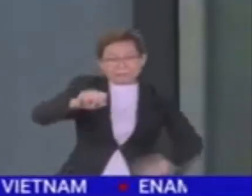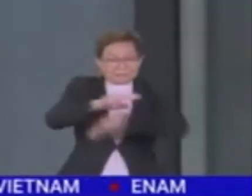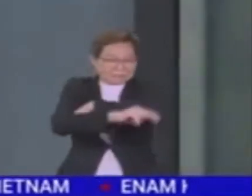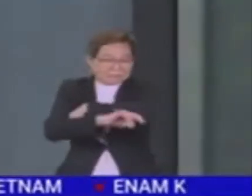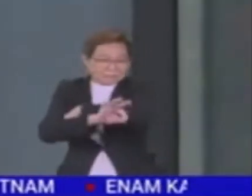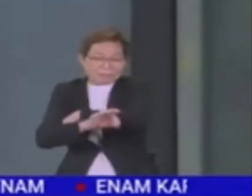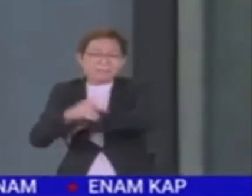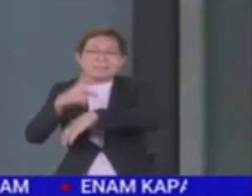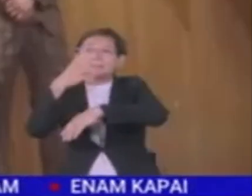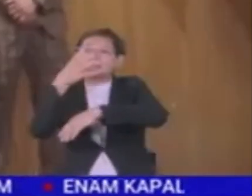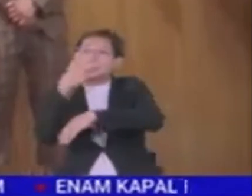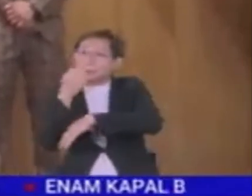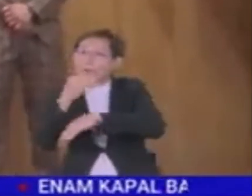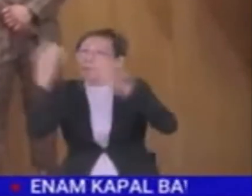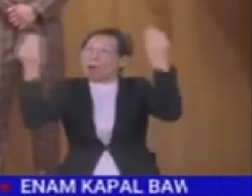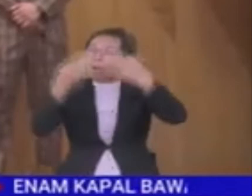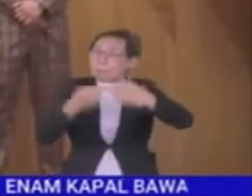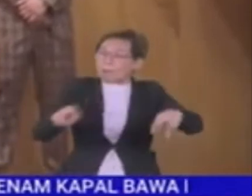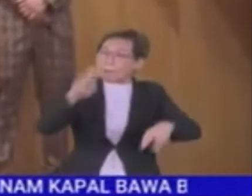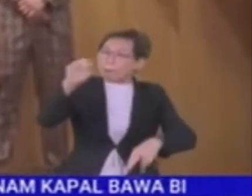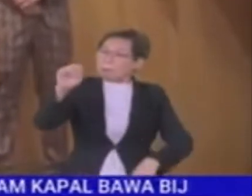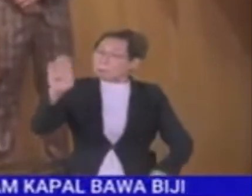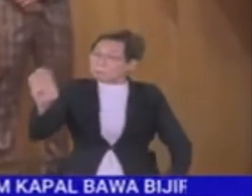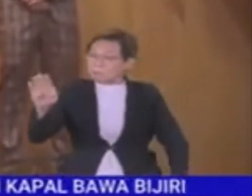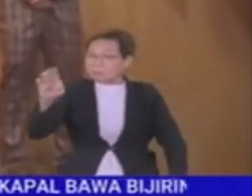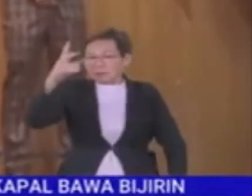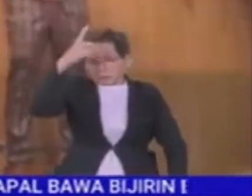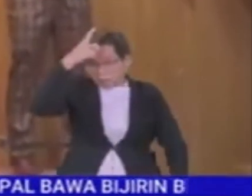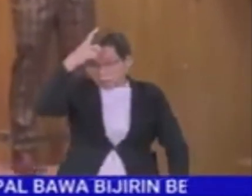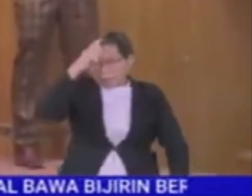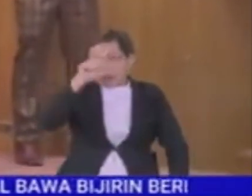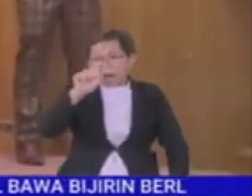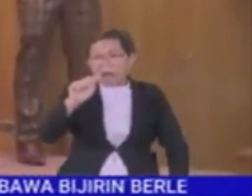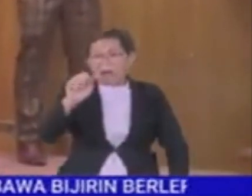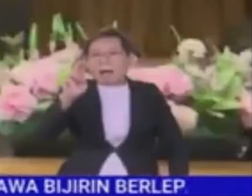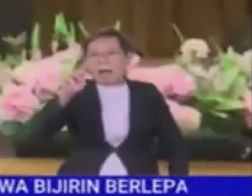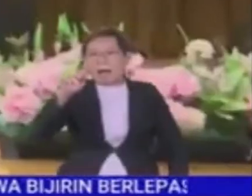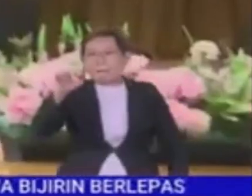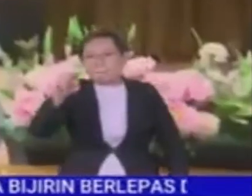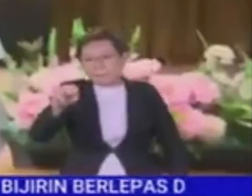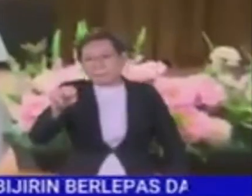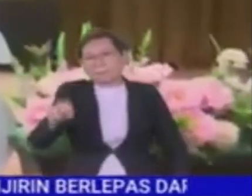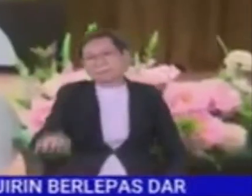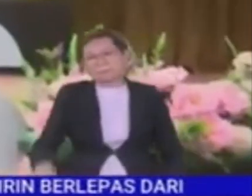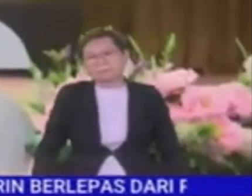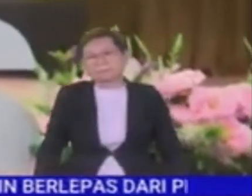di Seremban. Majlis disempurnakan Menteri Besar Dato' Sri Aminuddin Harun.